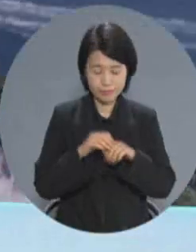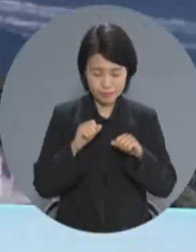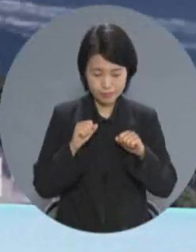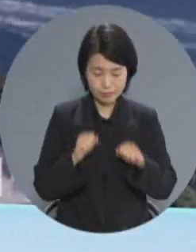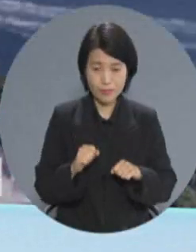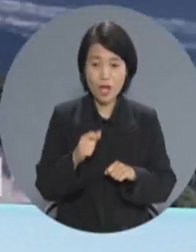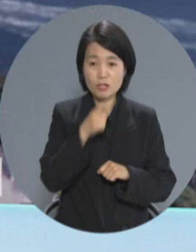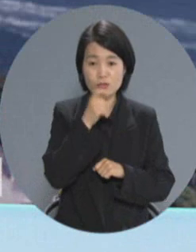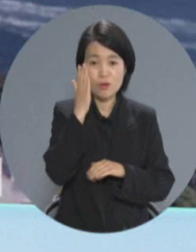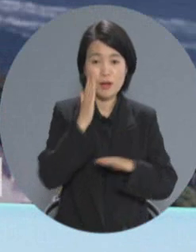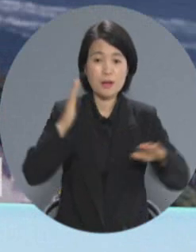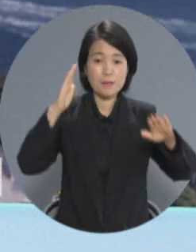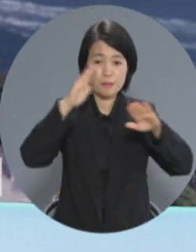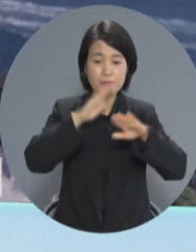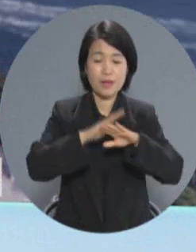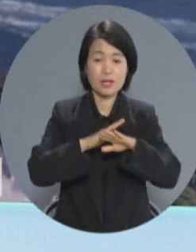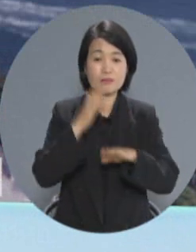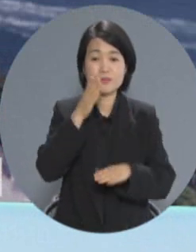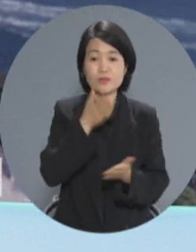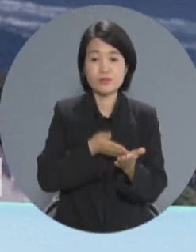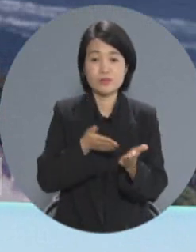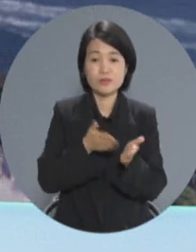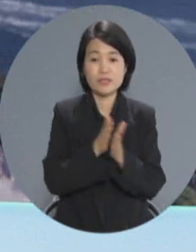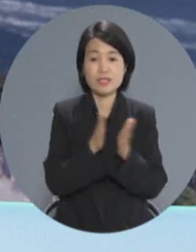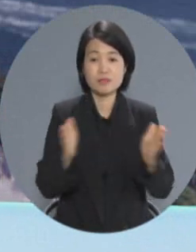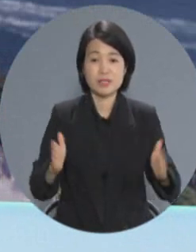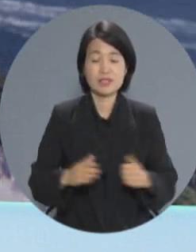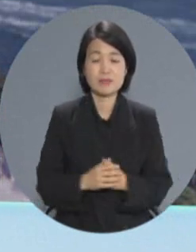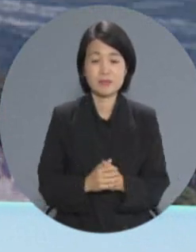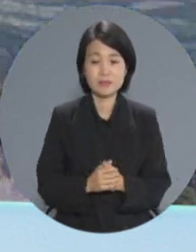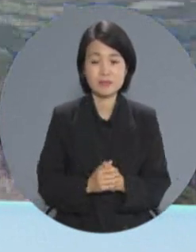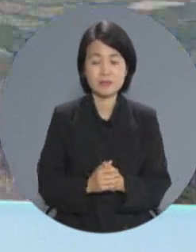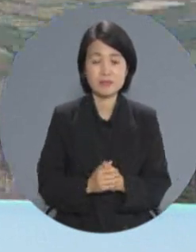안녕하십니까. 수요일 밤 여수 MBC 뉴스데스크입니다.